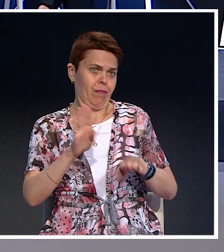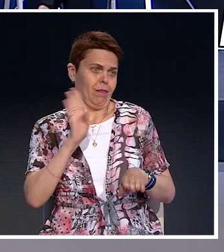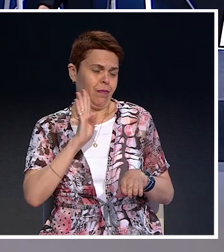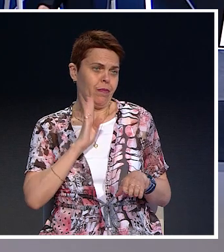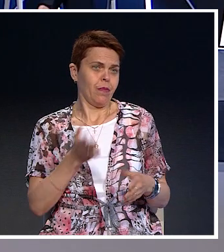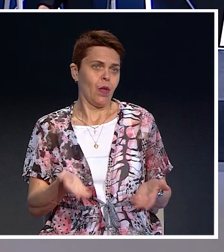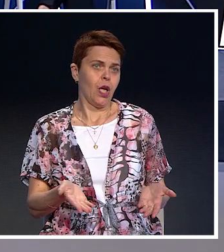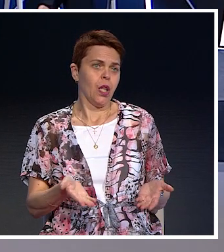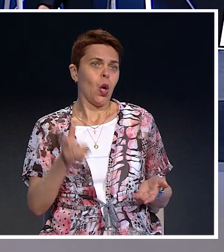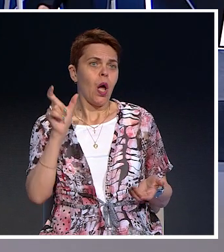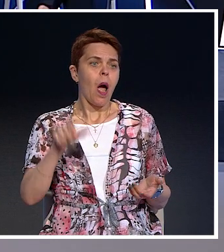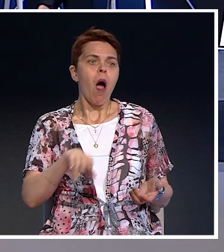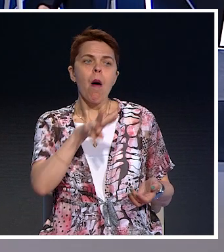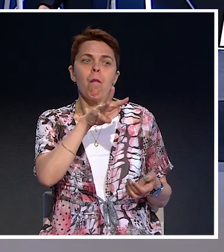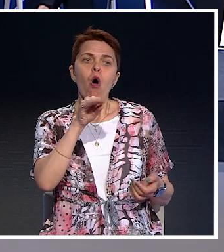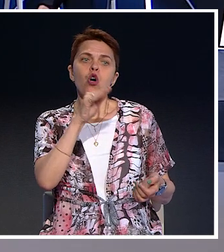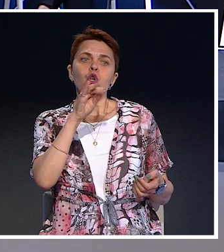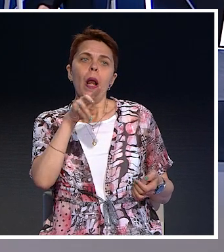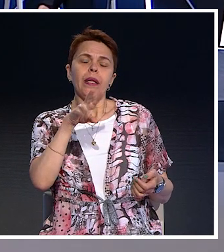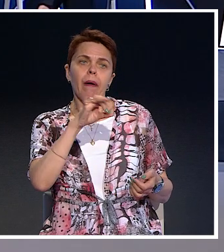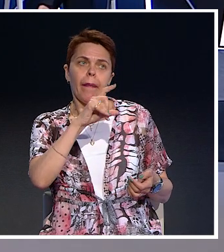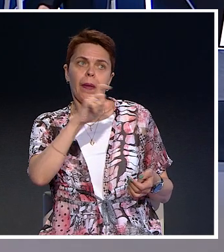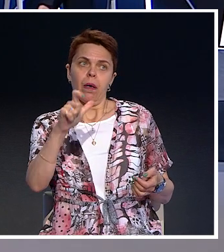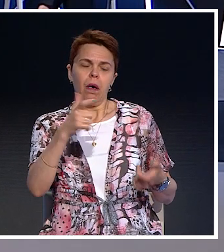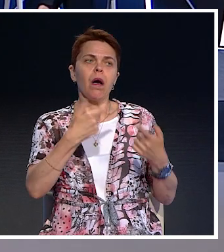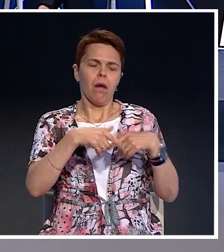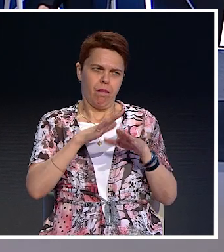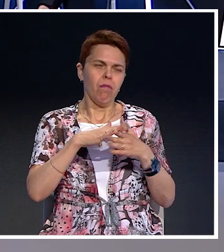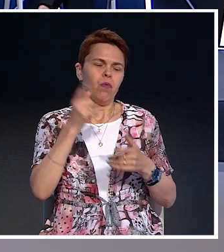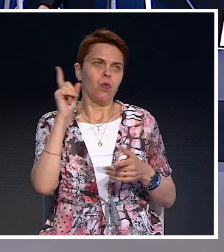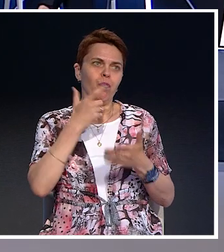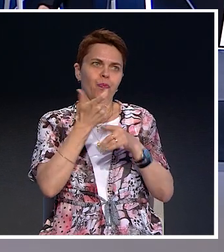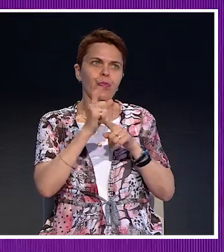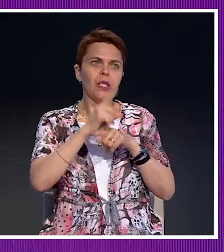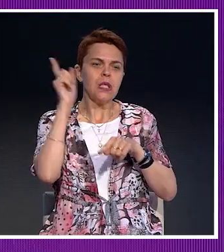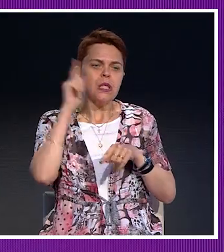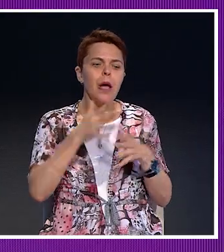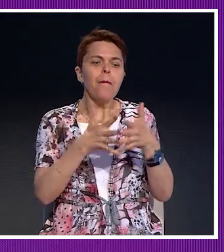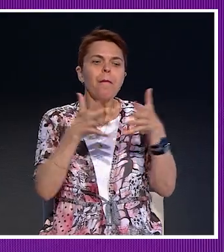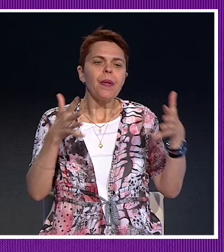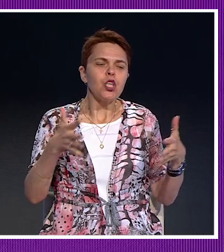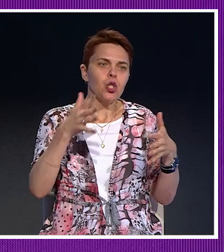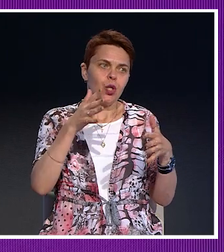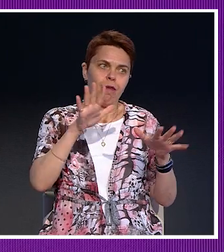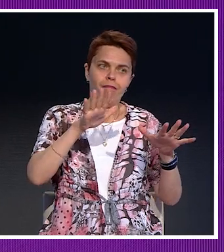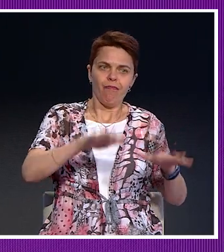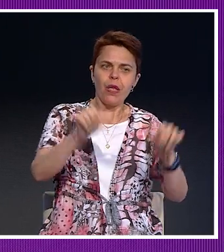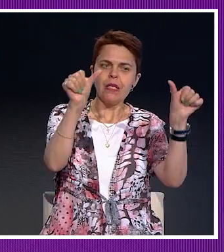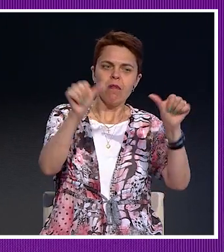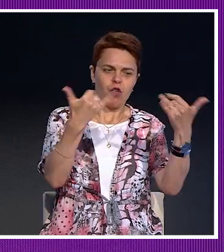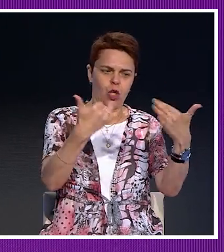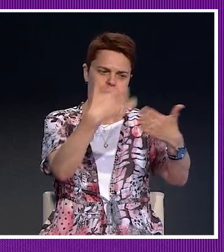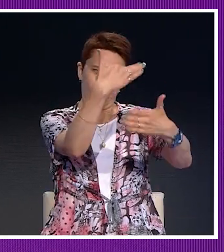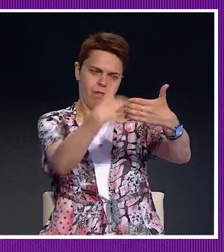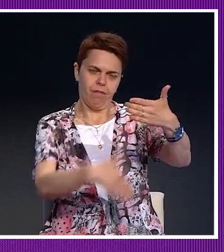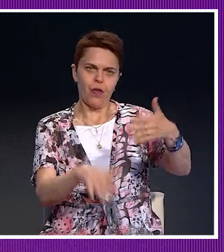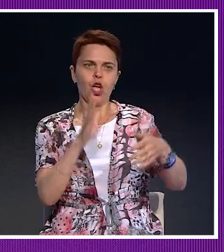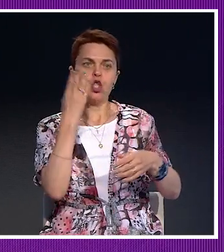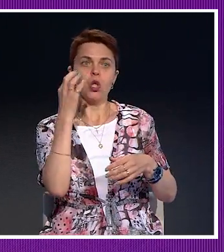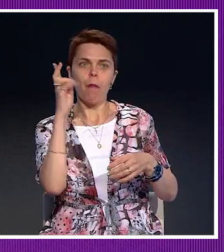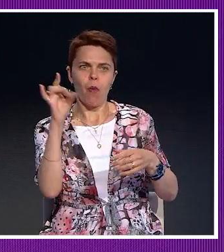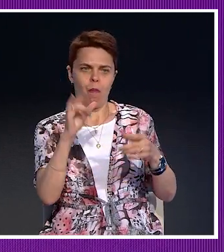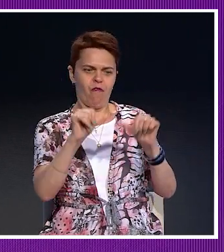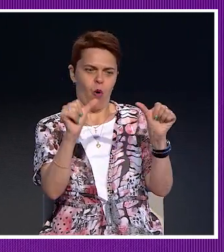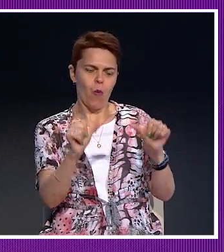я мажоритарник в тому числі, тому дуже добре знаю ситуацію на місцях, якраз формую списки разом з